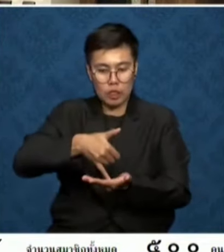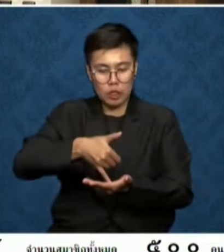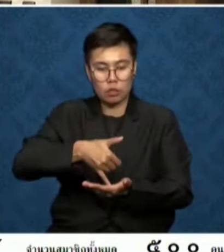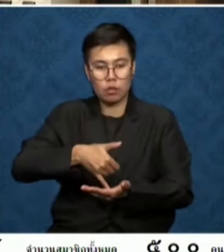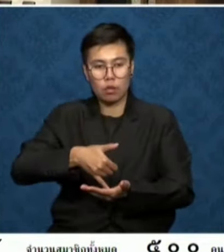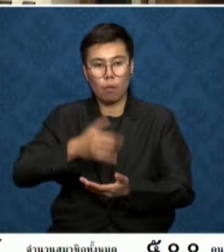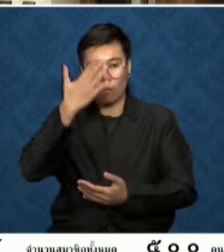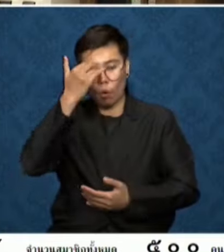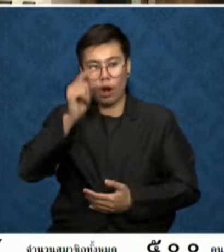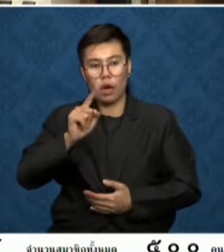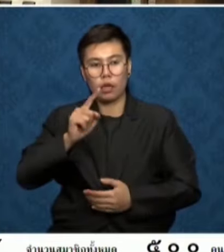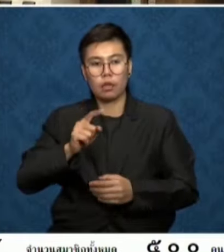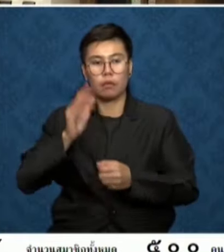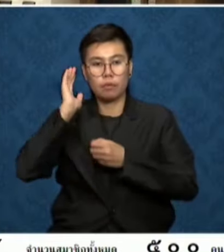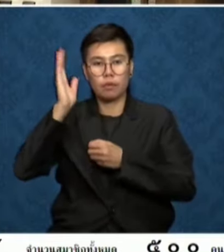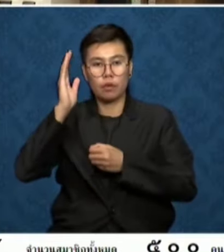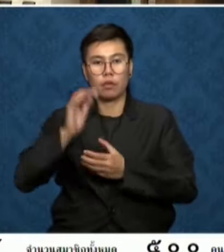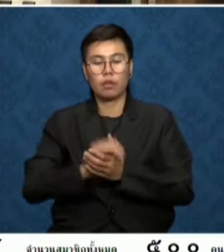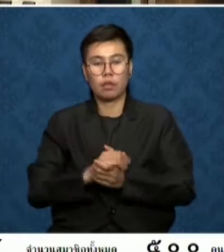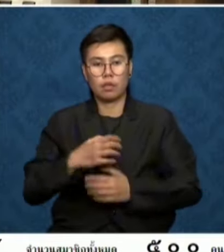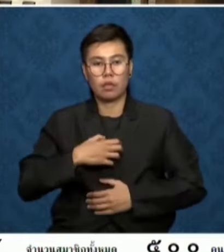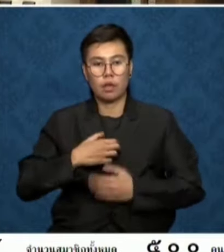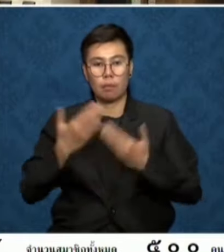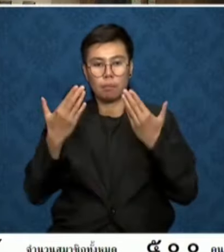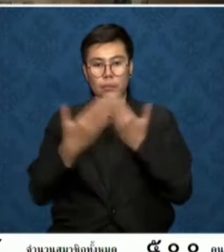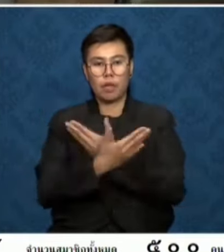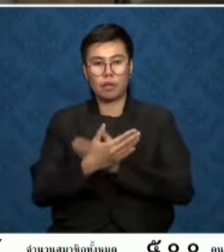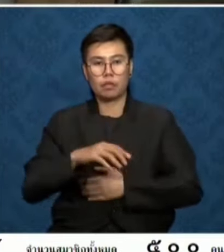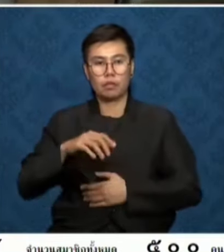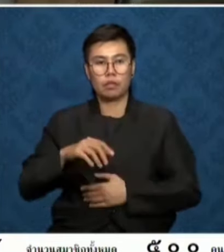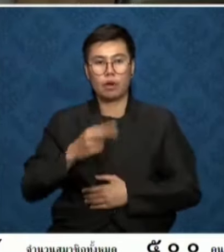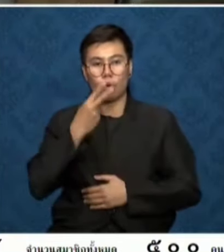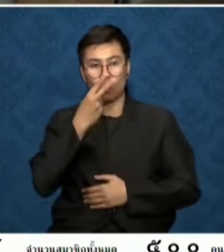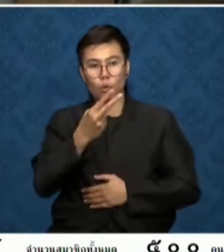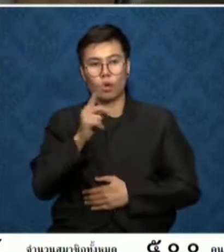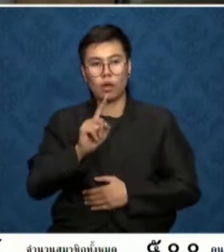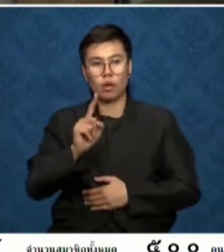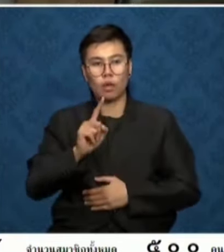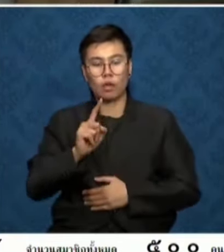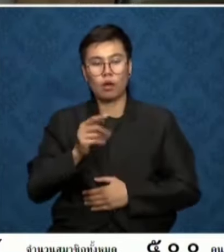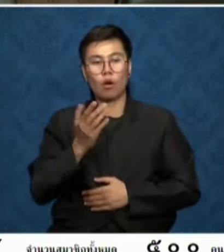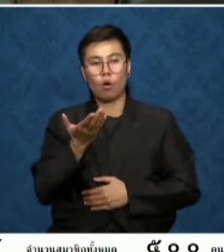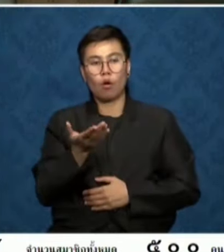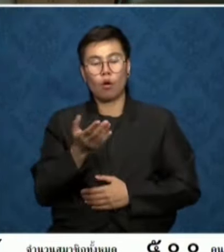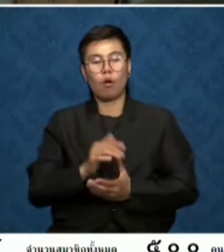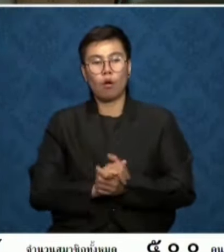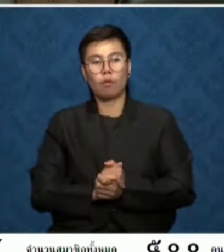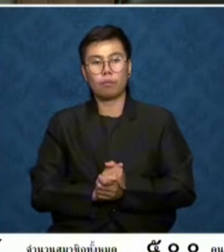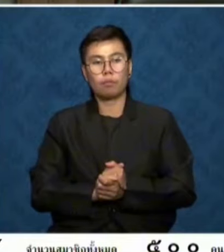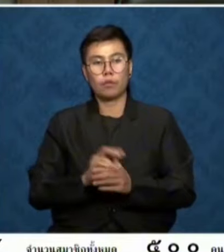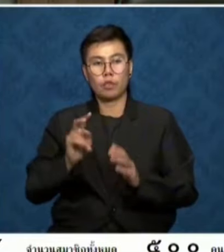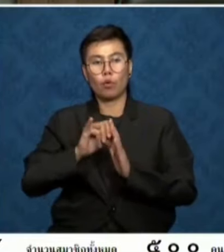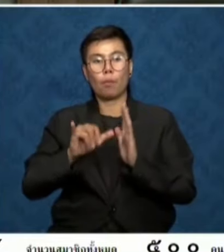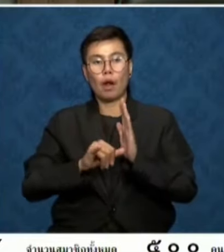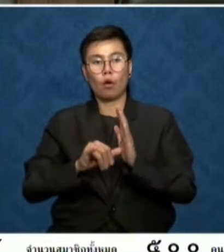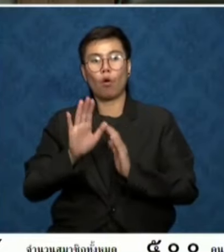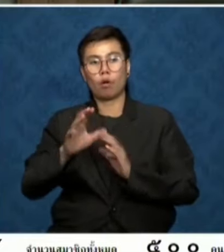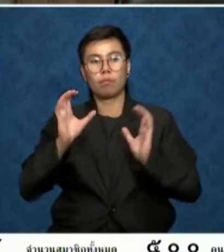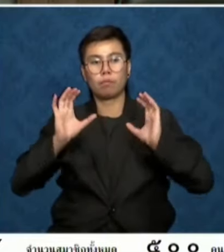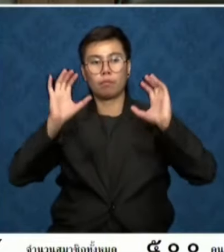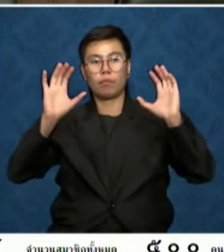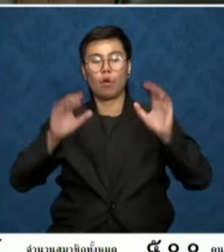าในการอภิปรายของผมเนี่ยอยากเปลี่ยนมุมมองการมองนโยบายอะไรบางอย่างของภาครัฐครับท่านประธานเพราะผมขอปรับล